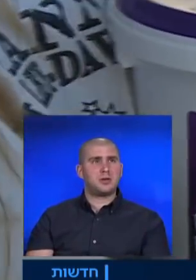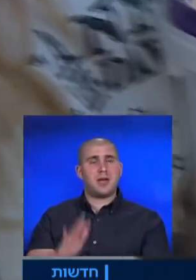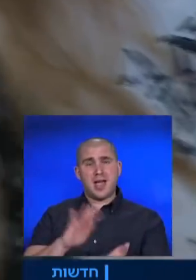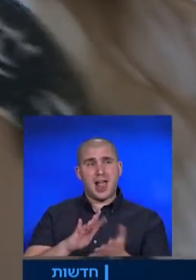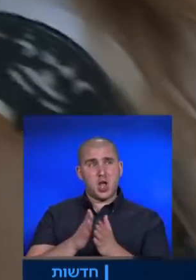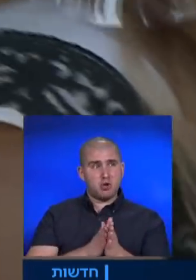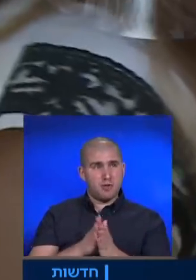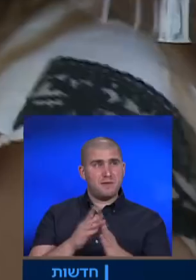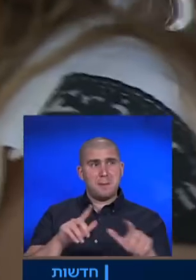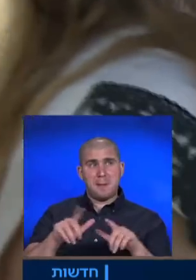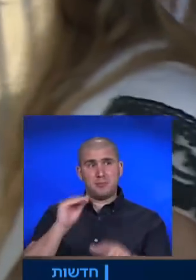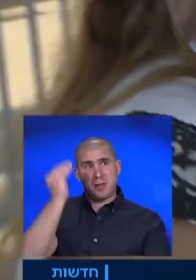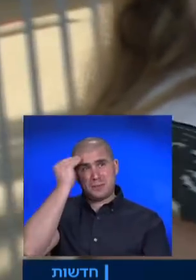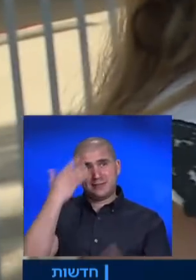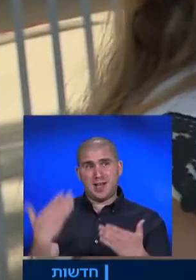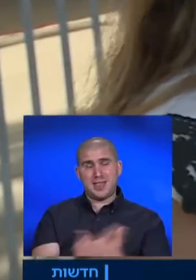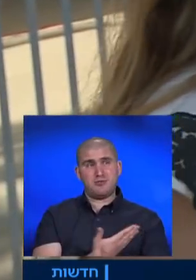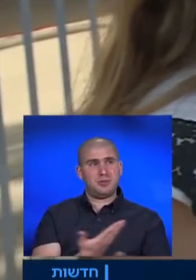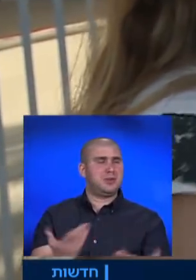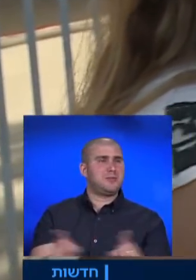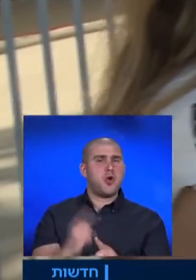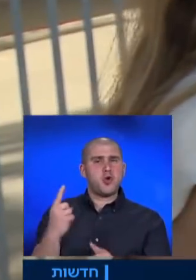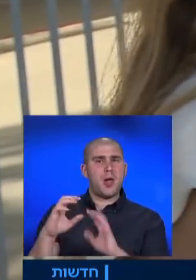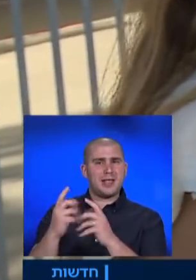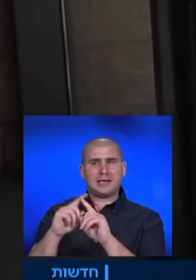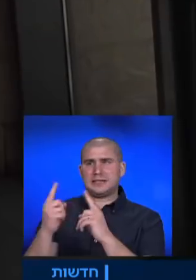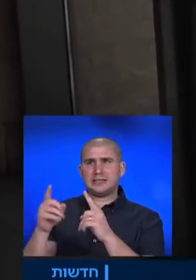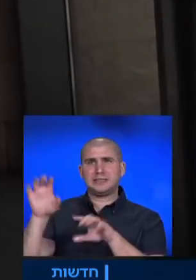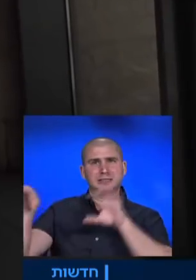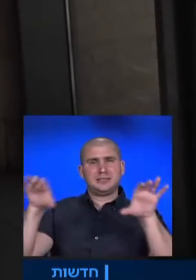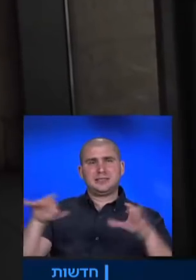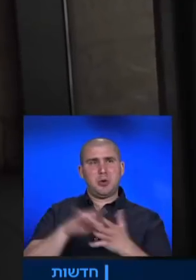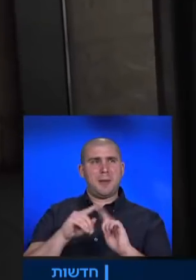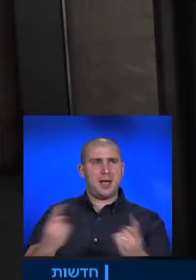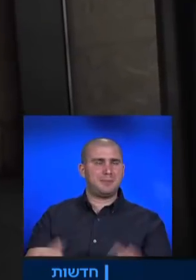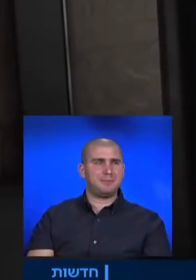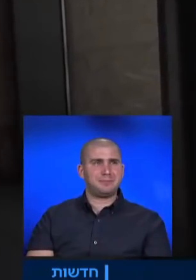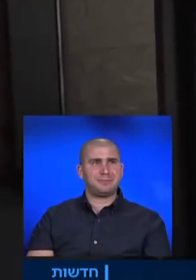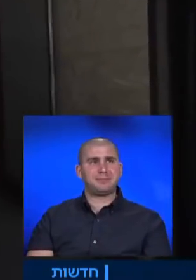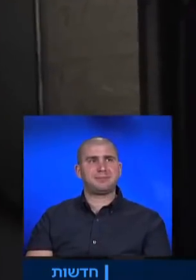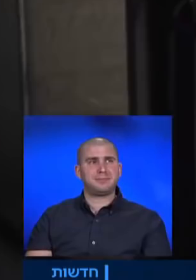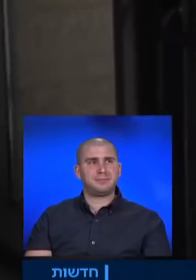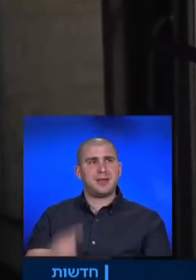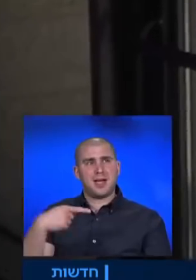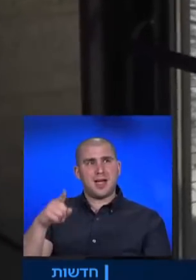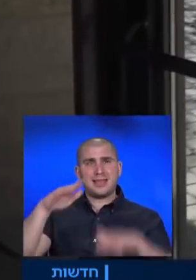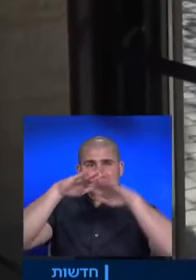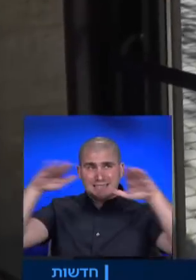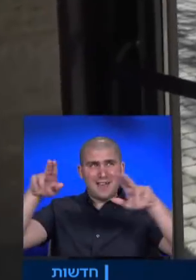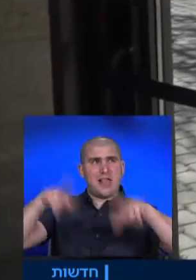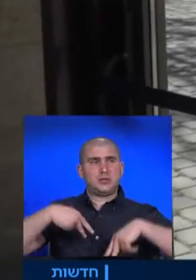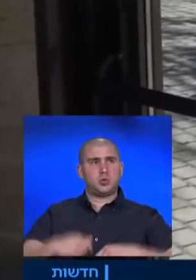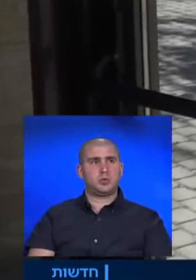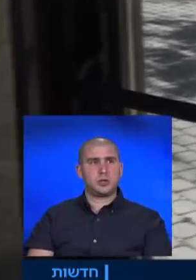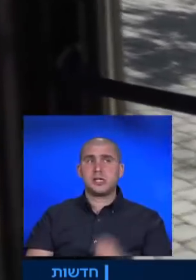של בית ספר חדשה, כי כל כיתה עכשיו משובצת במקום אחר. ללכת לסחנה ולחזור. קשה מאוד לשמור